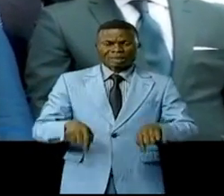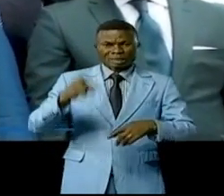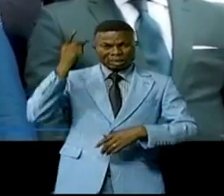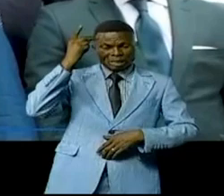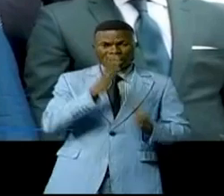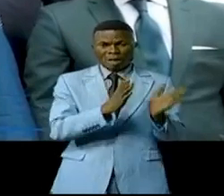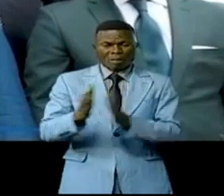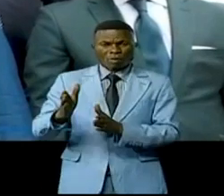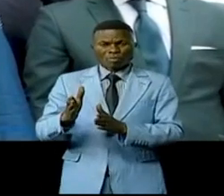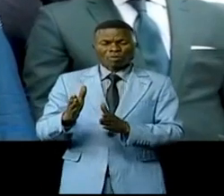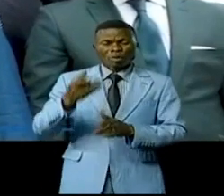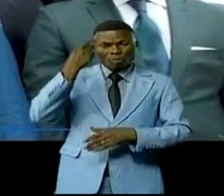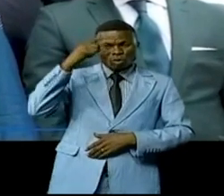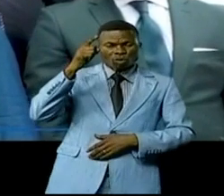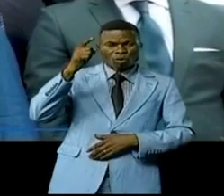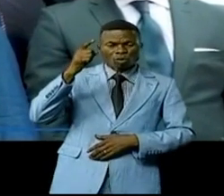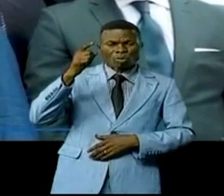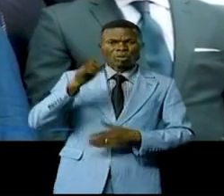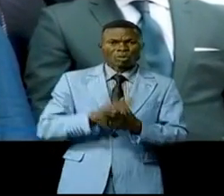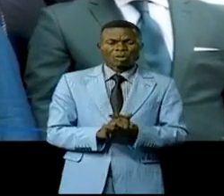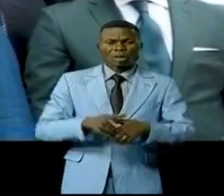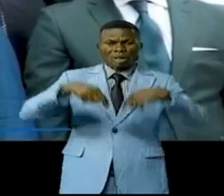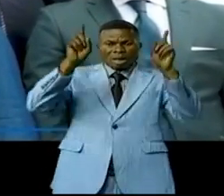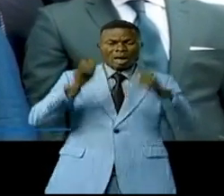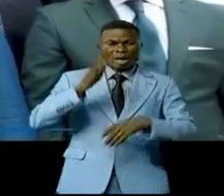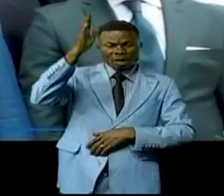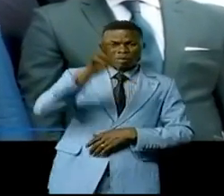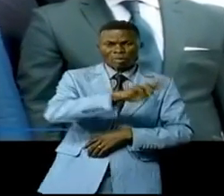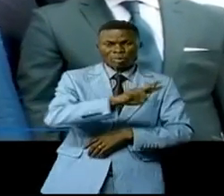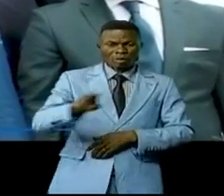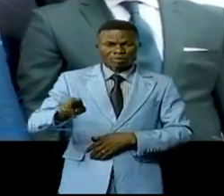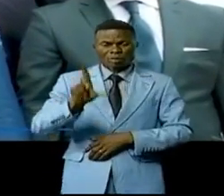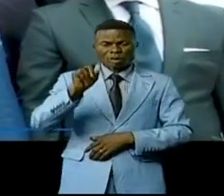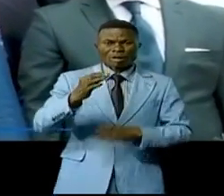prévu pour l'année prochaine, soit du